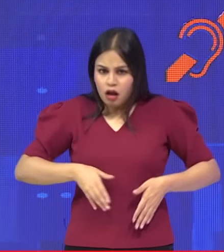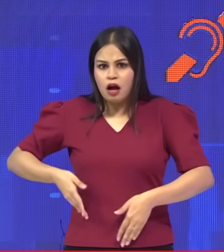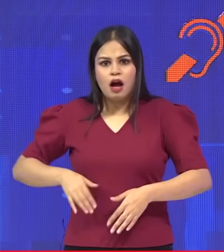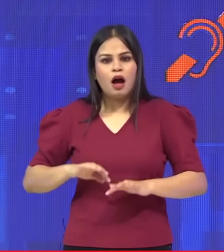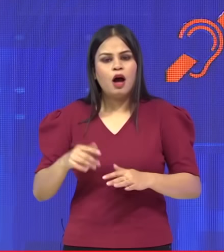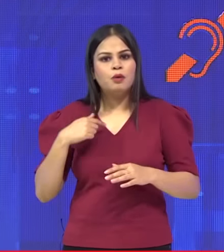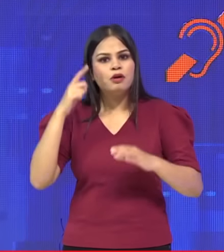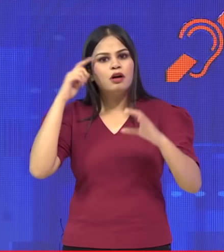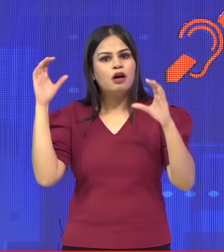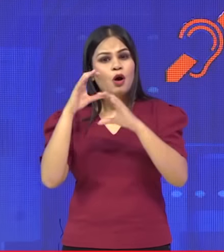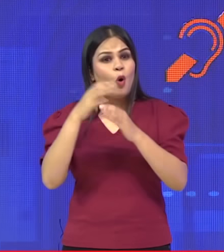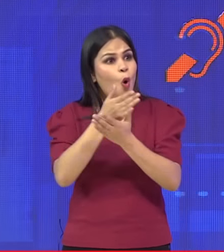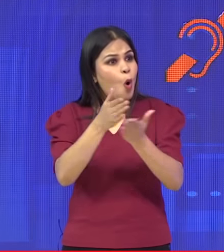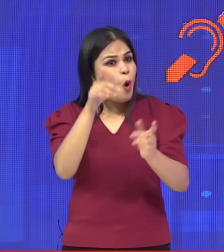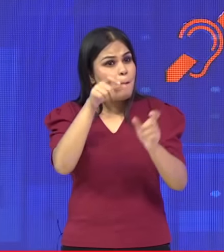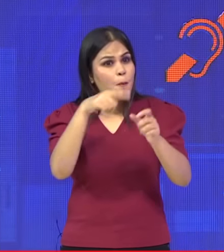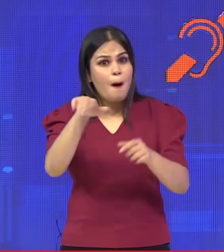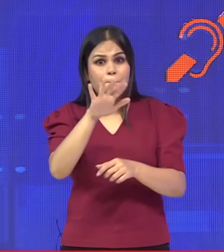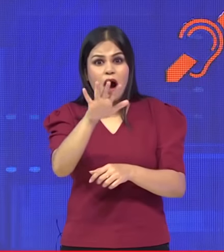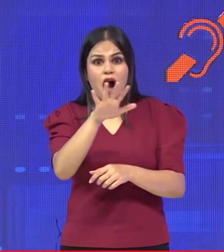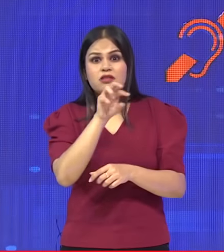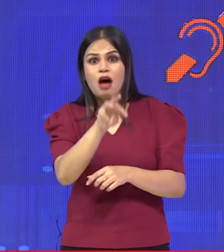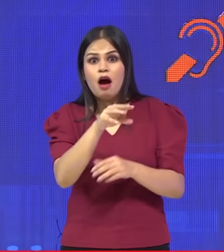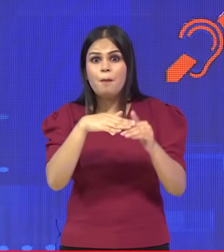हजार का करो जूनियर